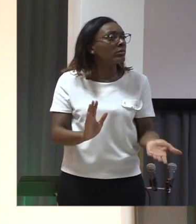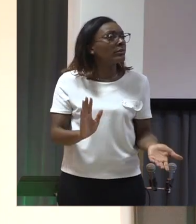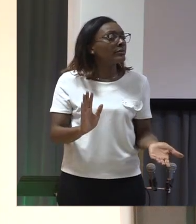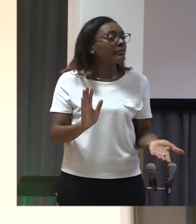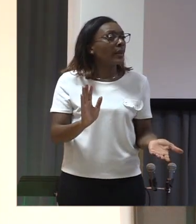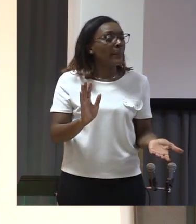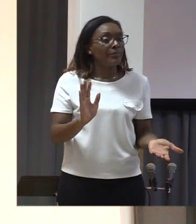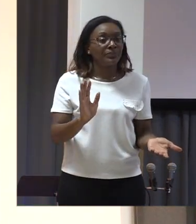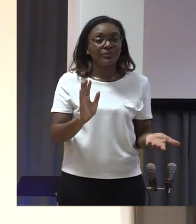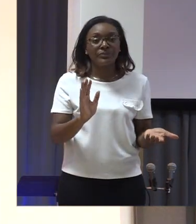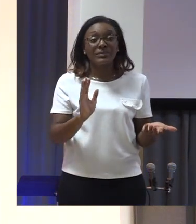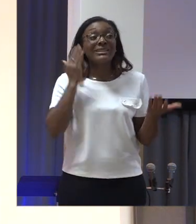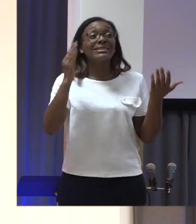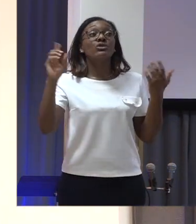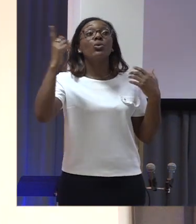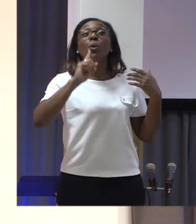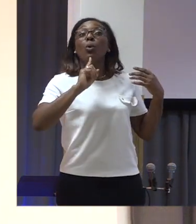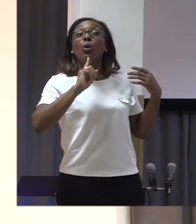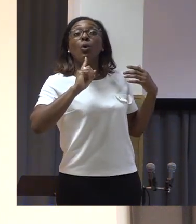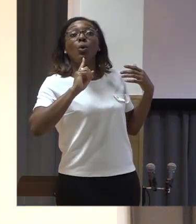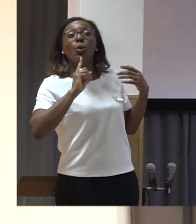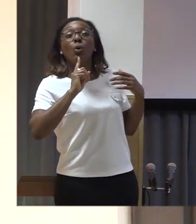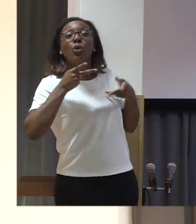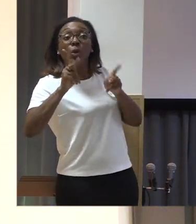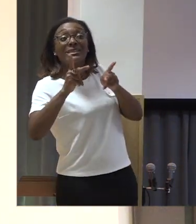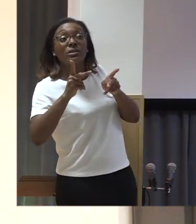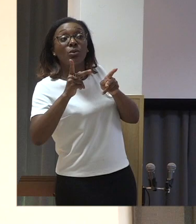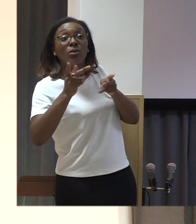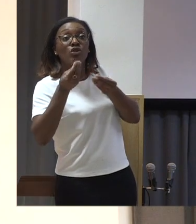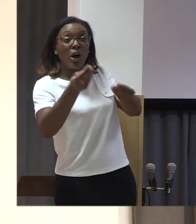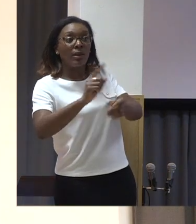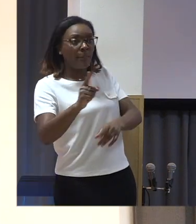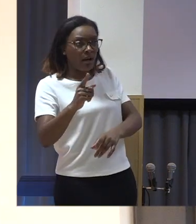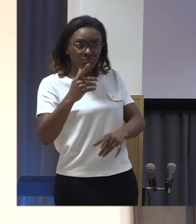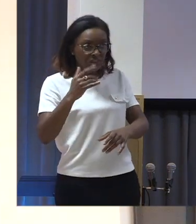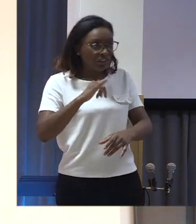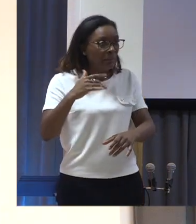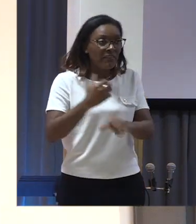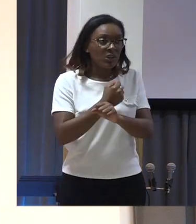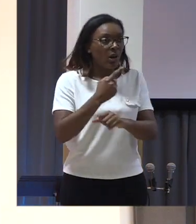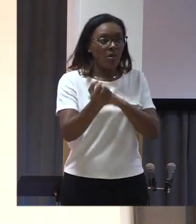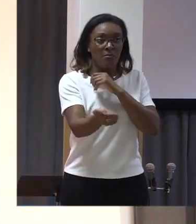donné l'autorisation, il n'y avait aucune victoire de la part des Israélites.